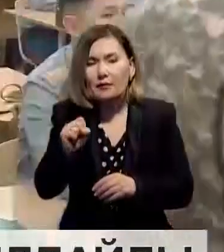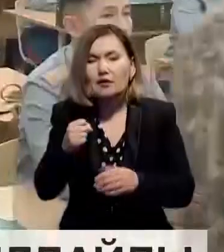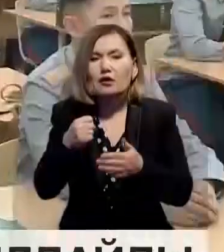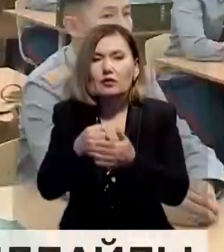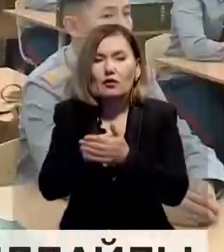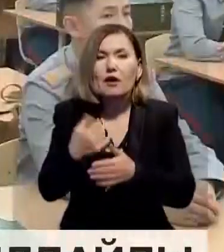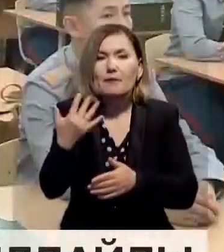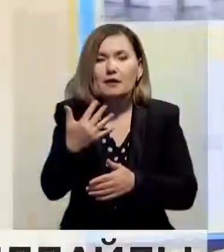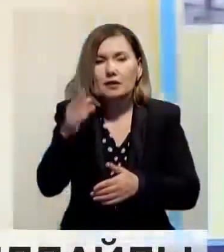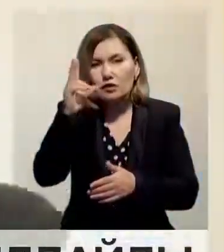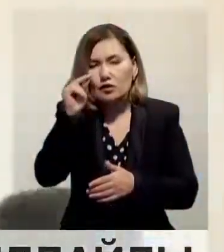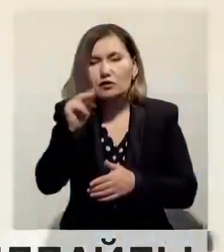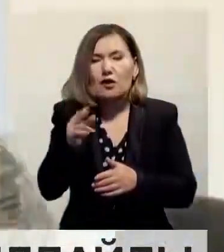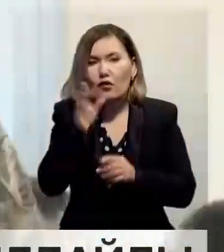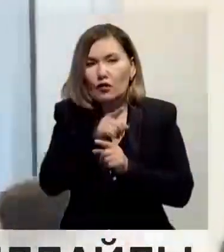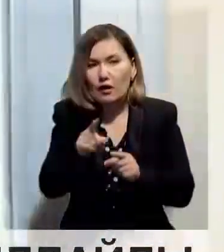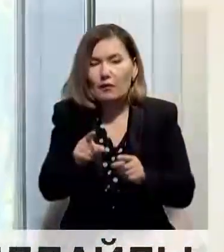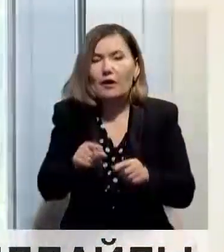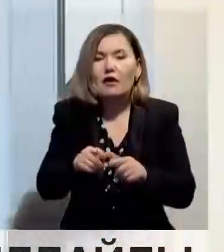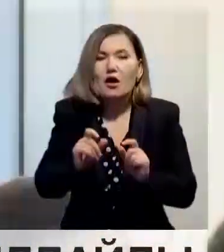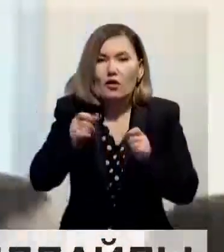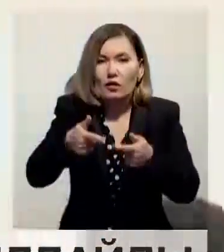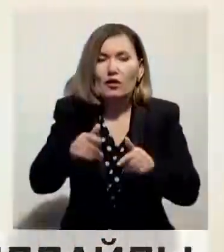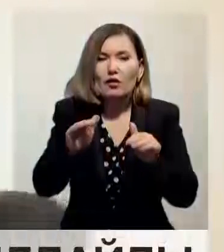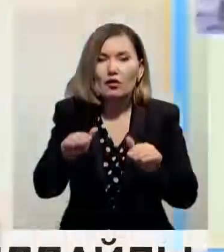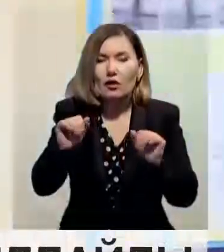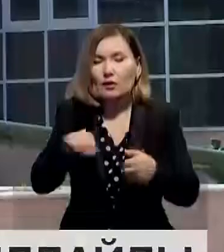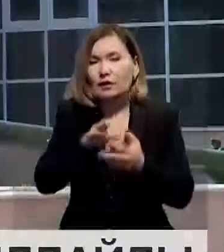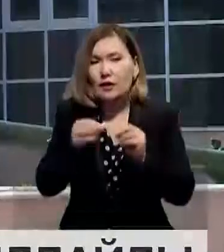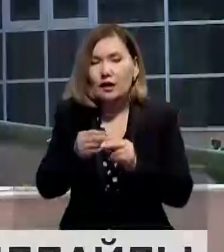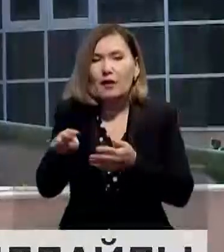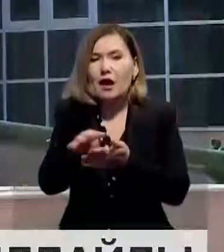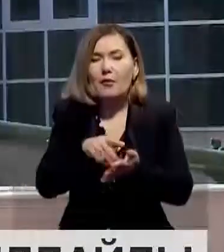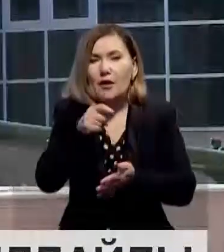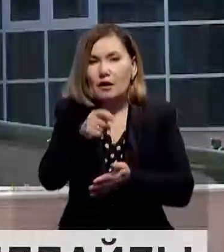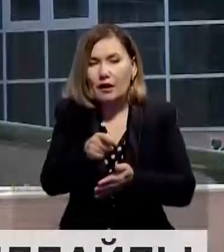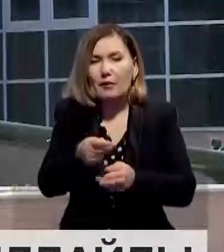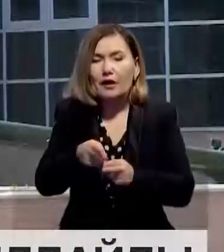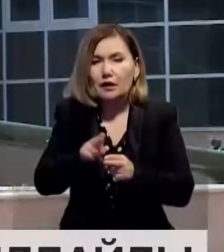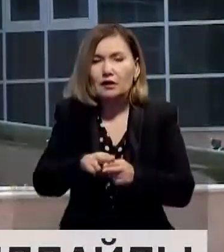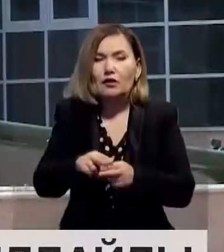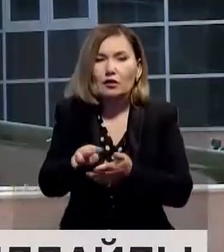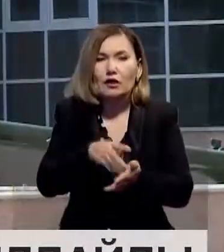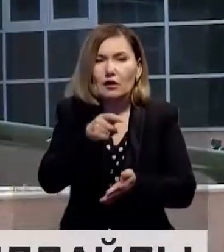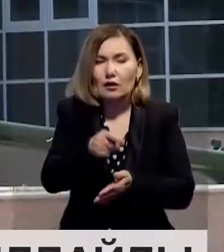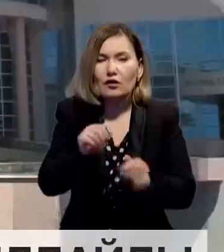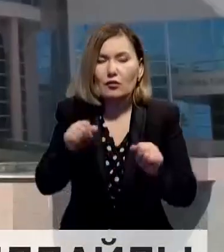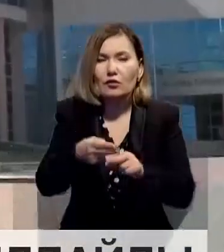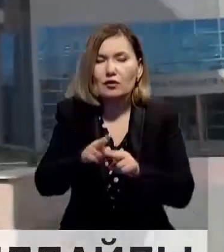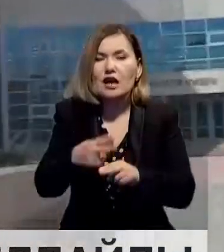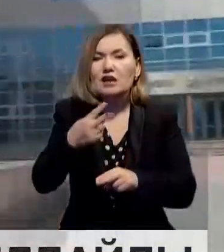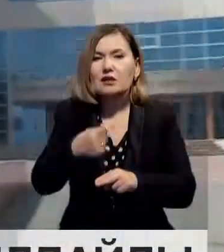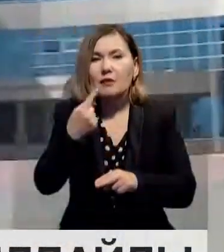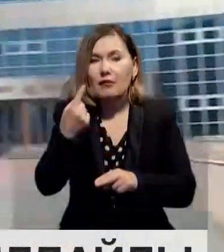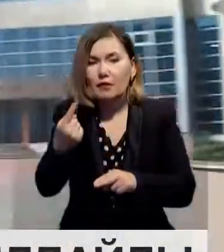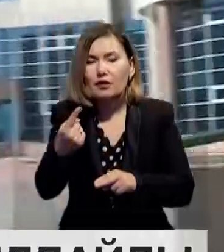Ал конкурсы қабылдауда арнайы комиссия тамыздың 20-сында өткізеді. Қабылдау комиссиясының шешімі 21 тамызда жарияланады. Бақыт